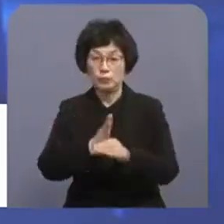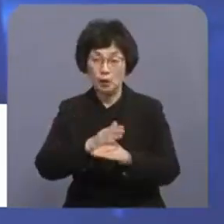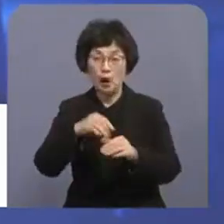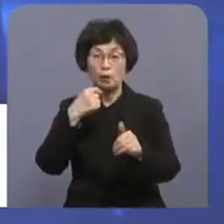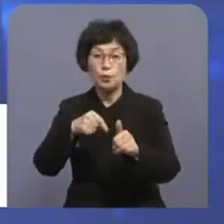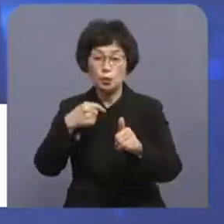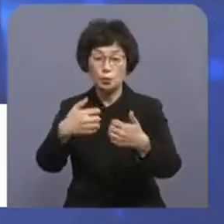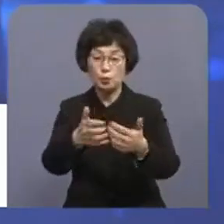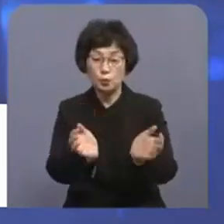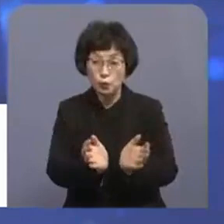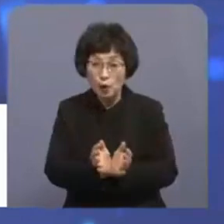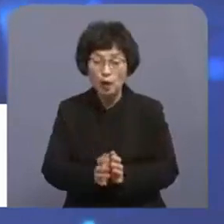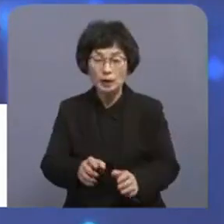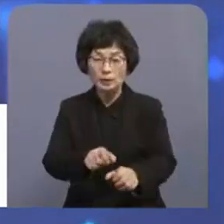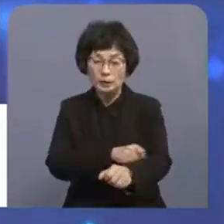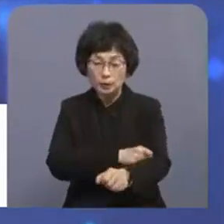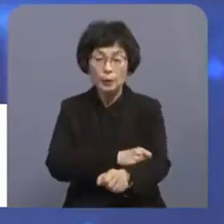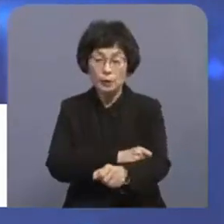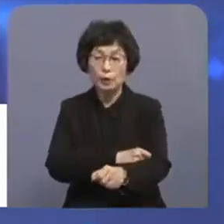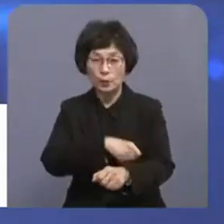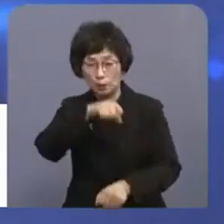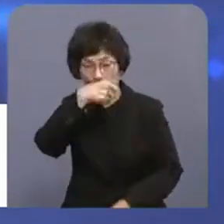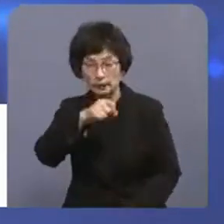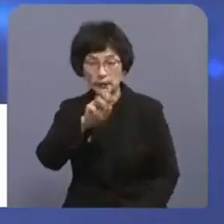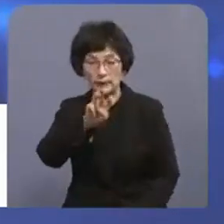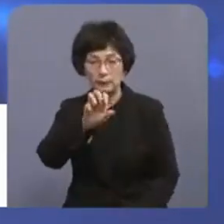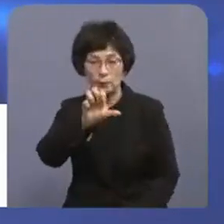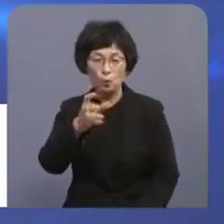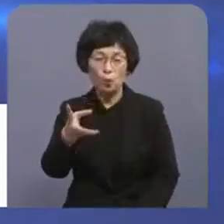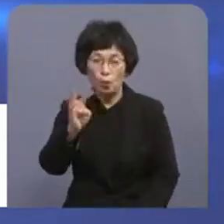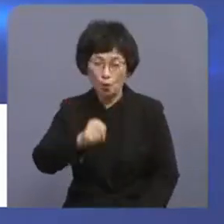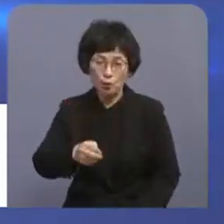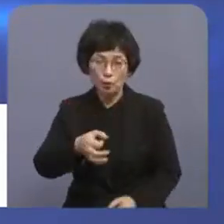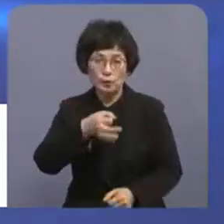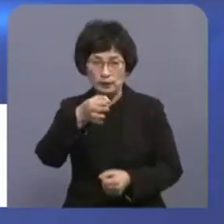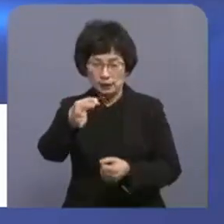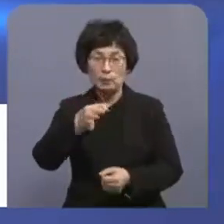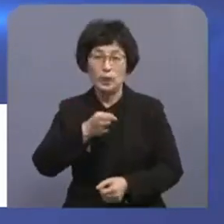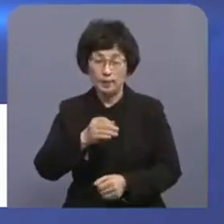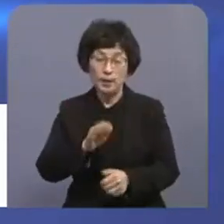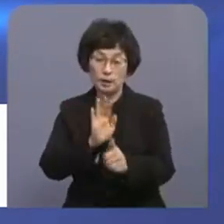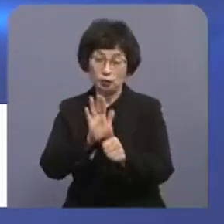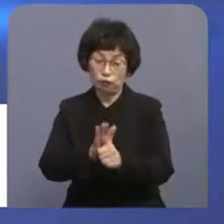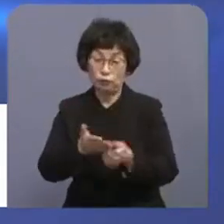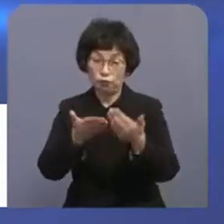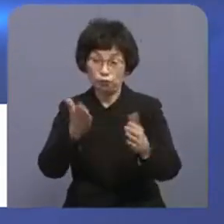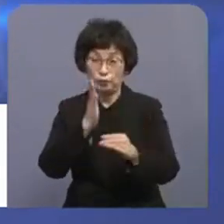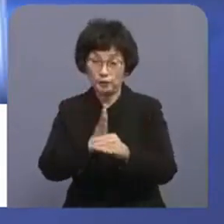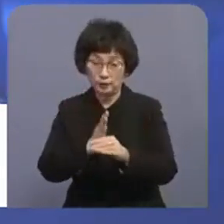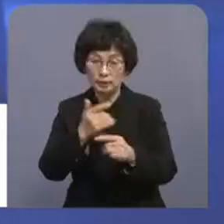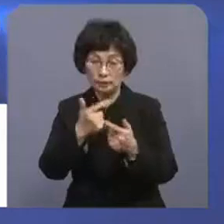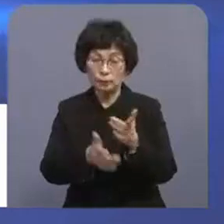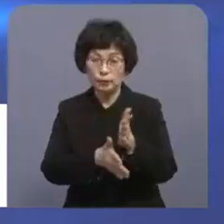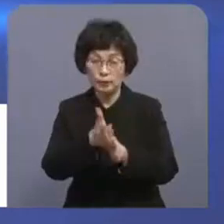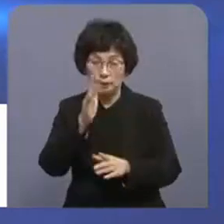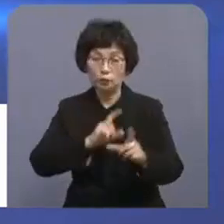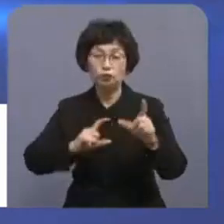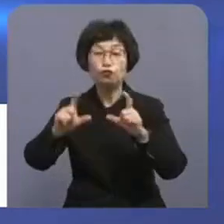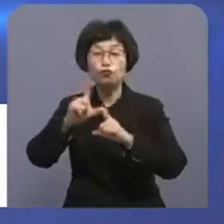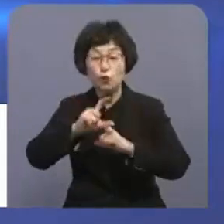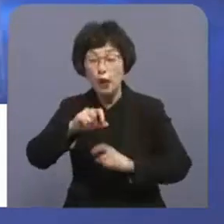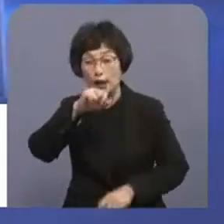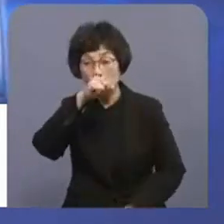교육부도 부산시 교육청에 특별교급금 35억 원까지 지원하며 독려하고 있는데요. 그런데 정작 부산시의회는 이번